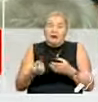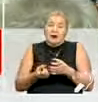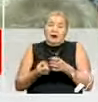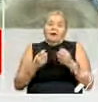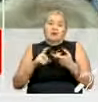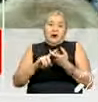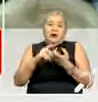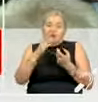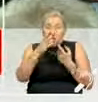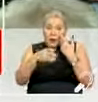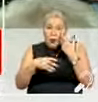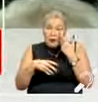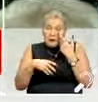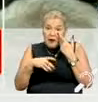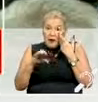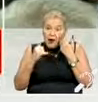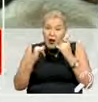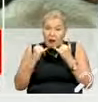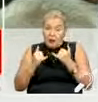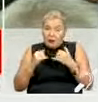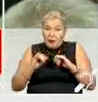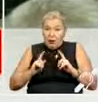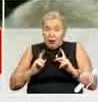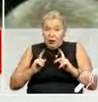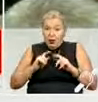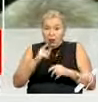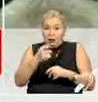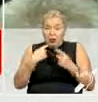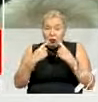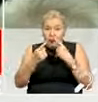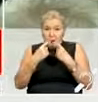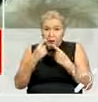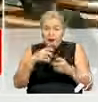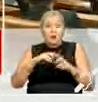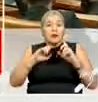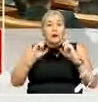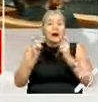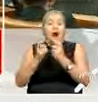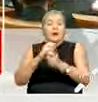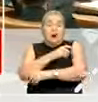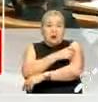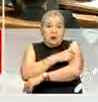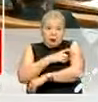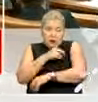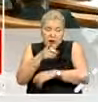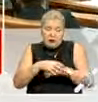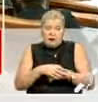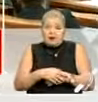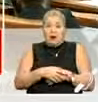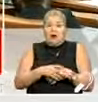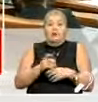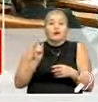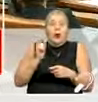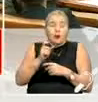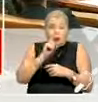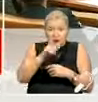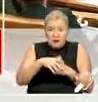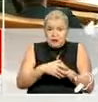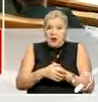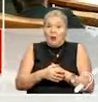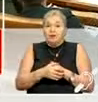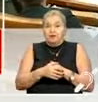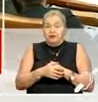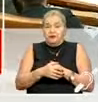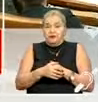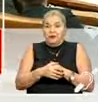în momentul de față ne așteptăm la o dezbatere aici, o formalitate din partea opoziției care va